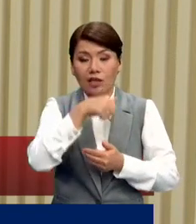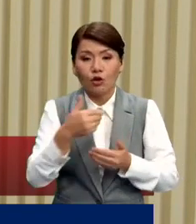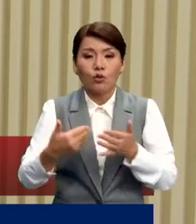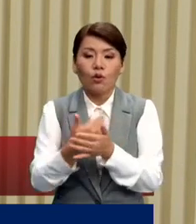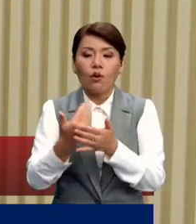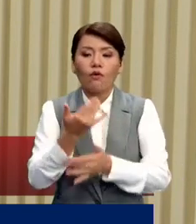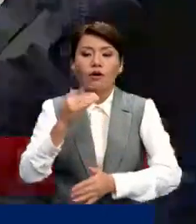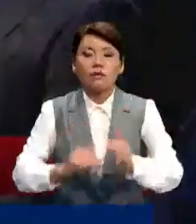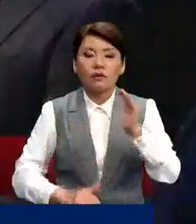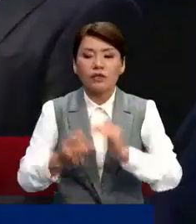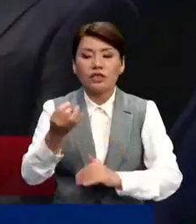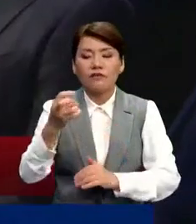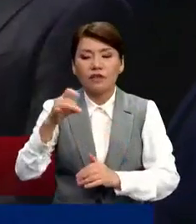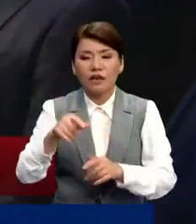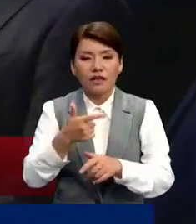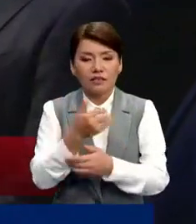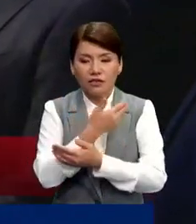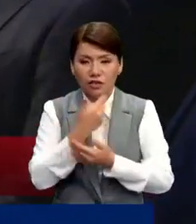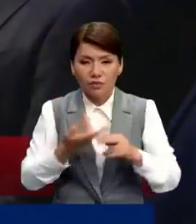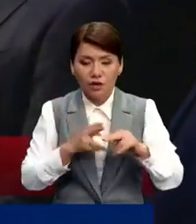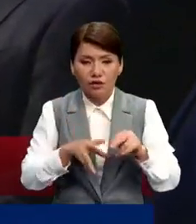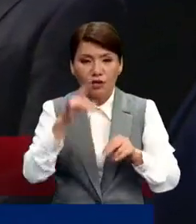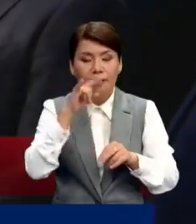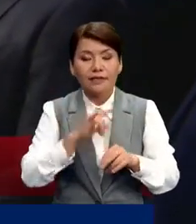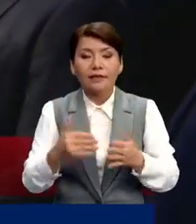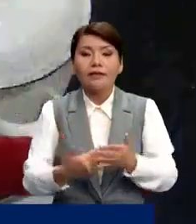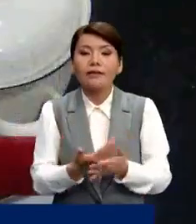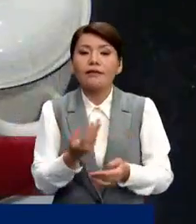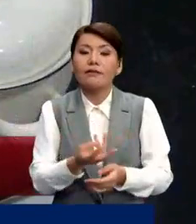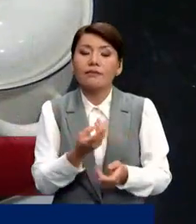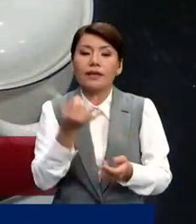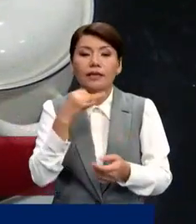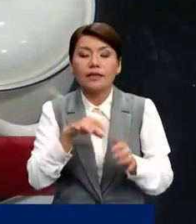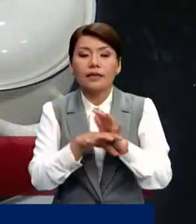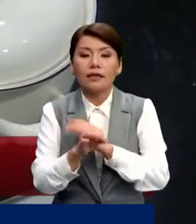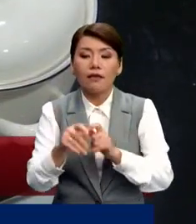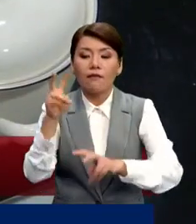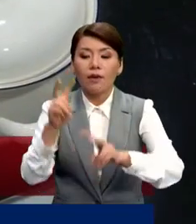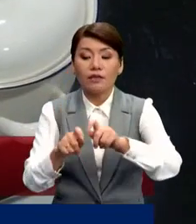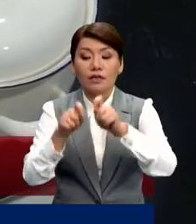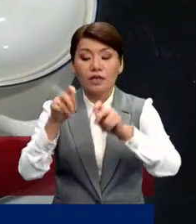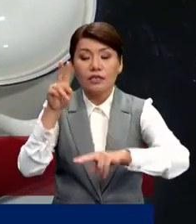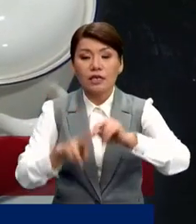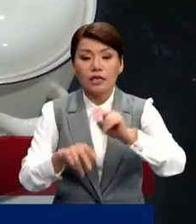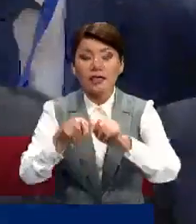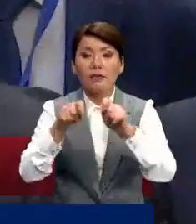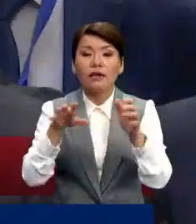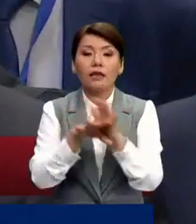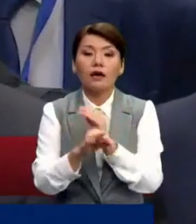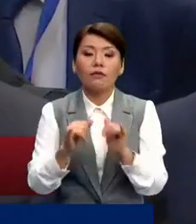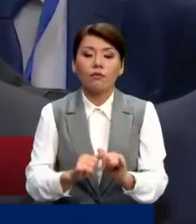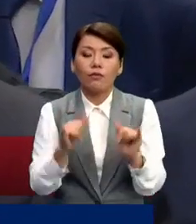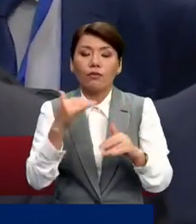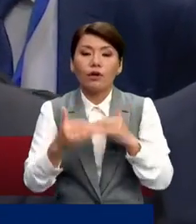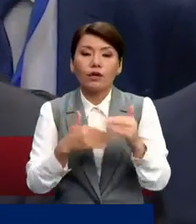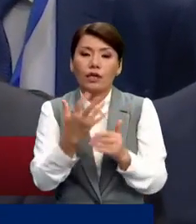поэтому у нас за последние 20 лет, собственно говоря, и нет новых месторождений нефти и газа. Казахстан заинтересован в привлечении инвестиций и создании производств.